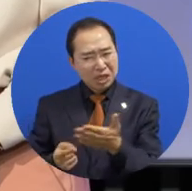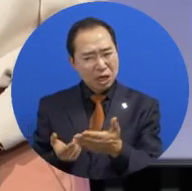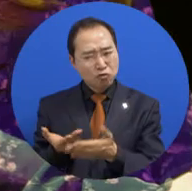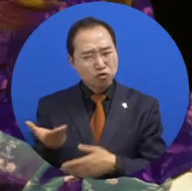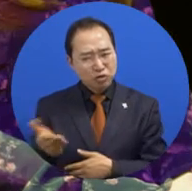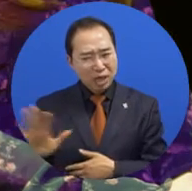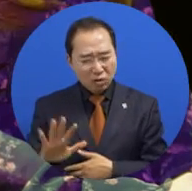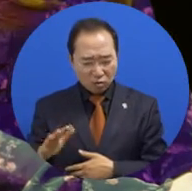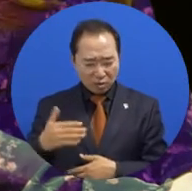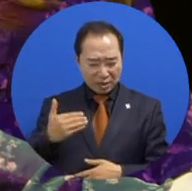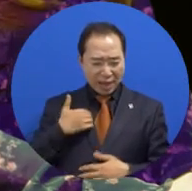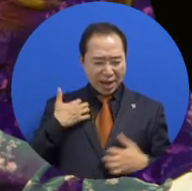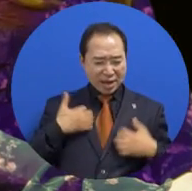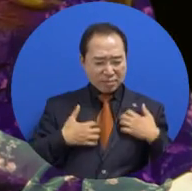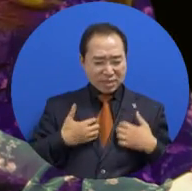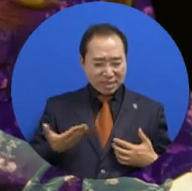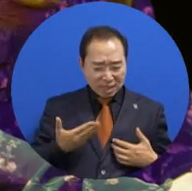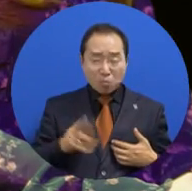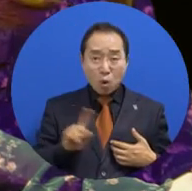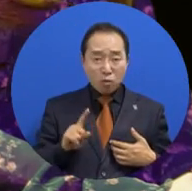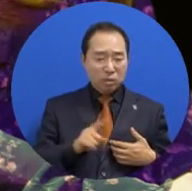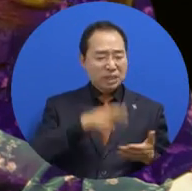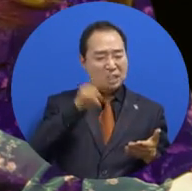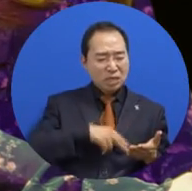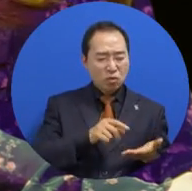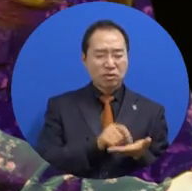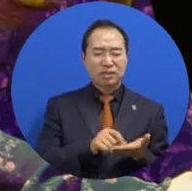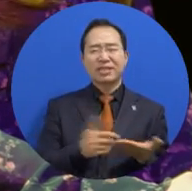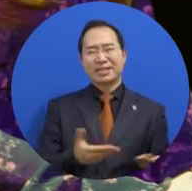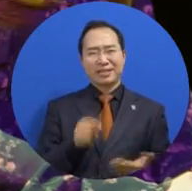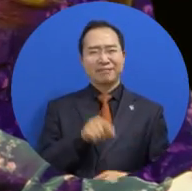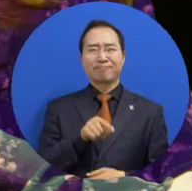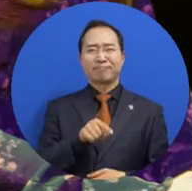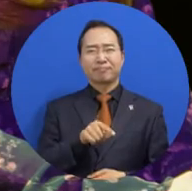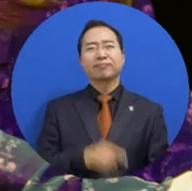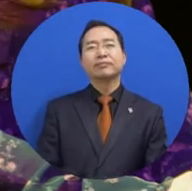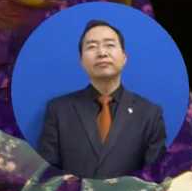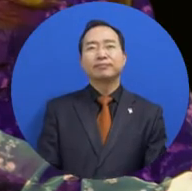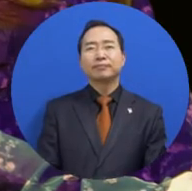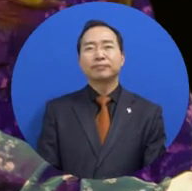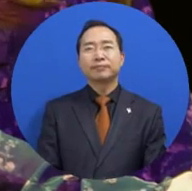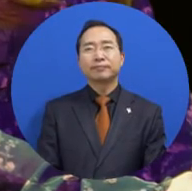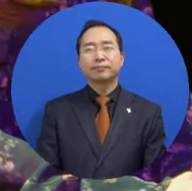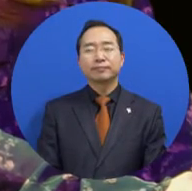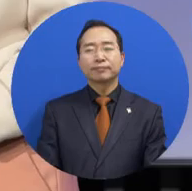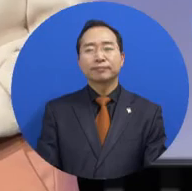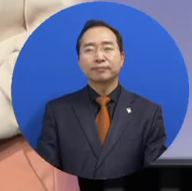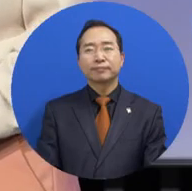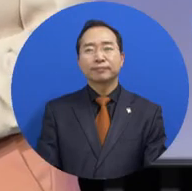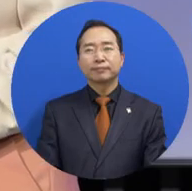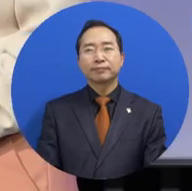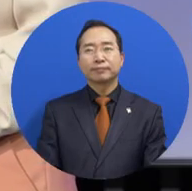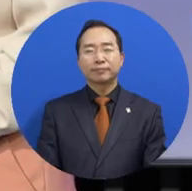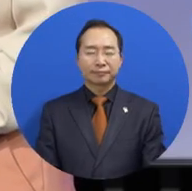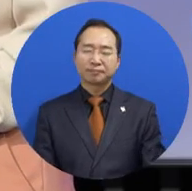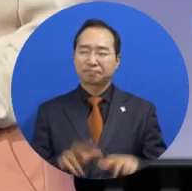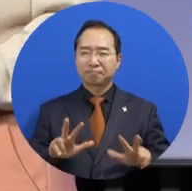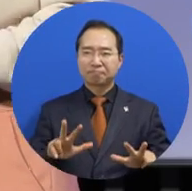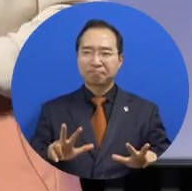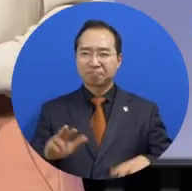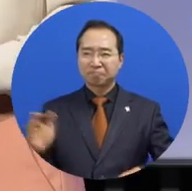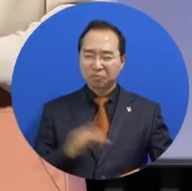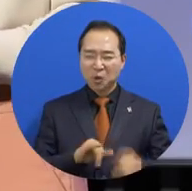일, 이 일은 읽고 쓰는 것이다. 저는 감히 그렇게 말하고 싶습니다.